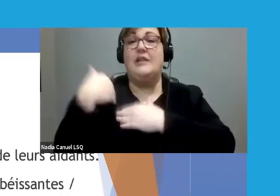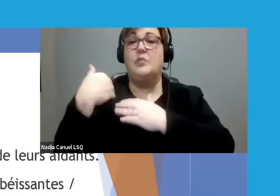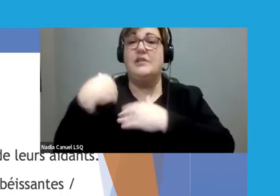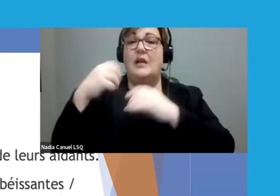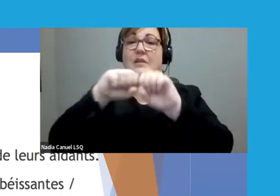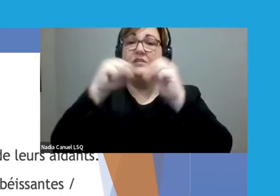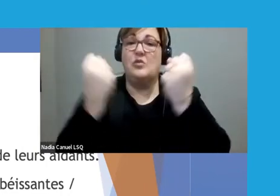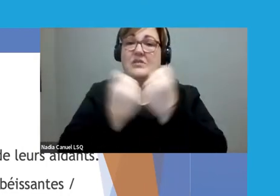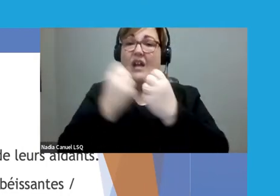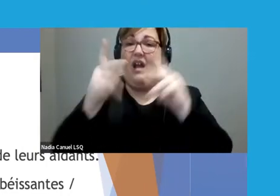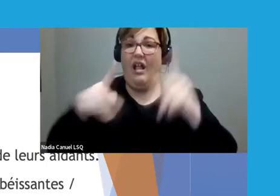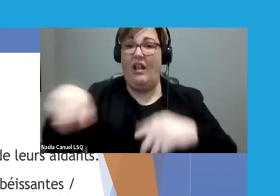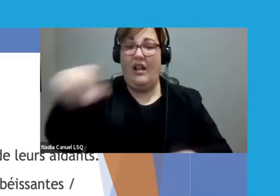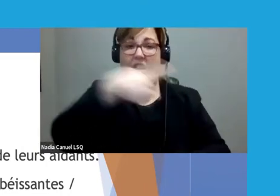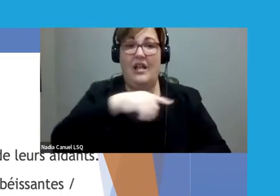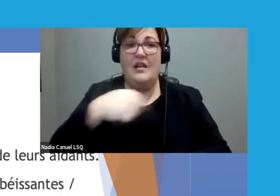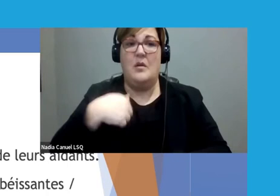que